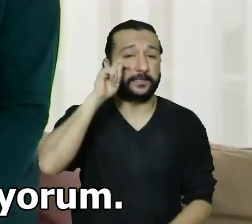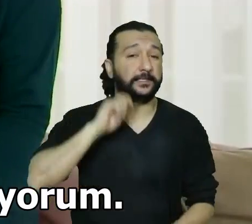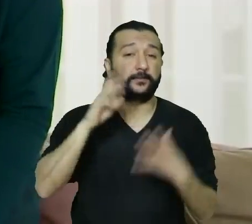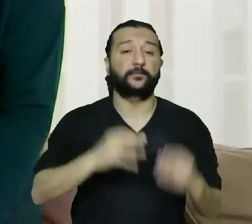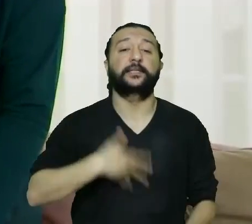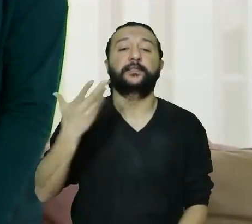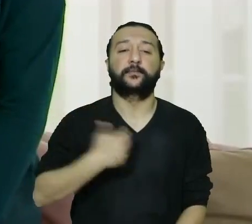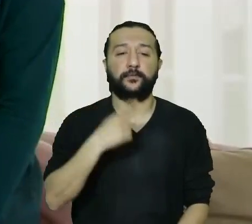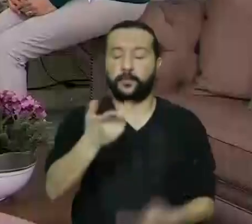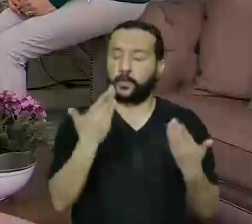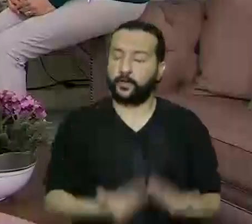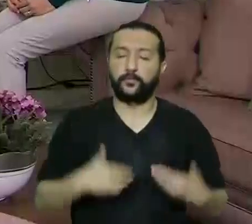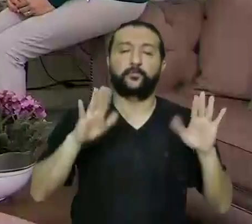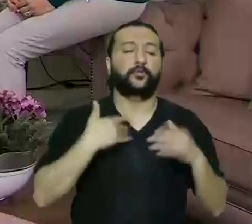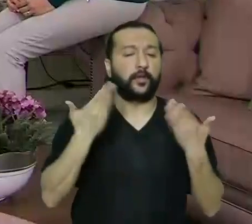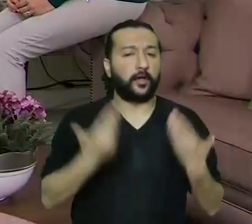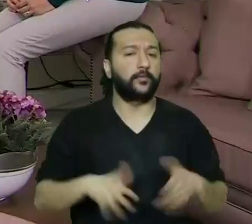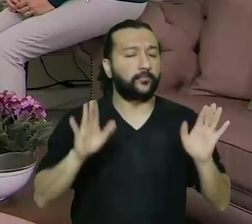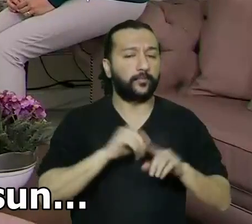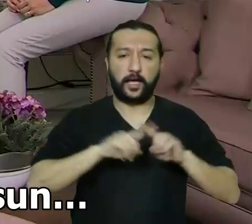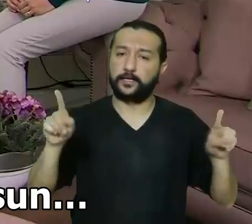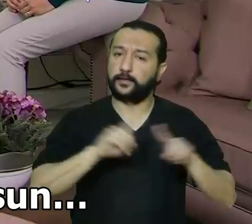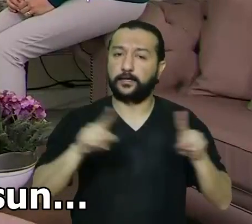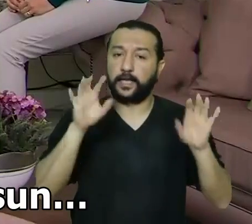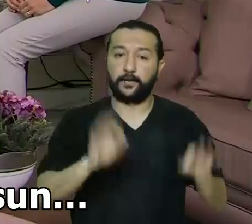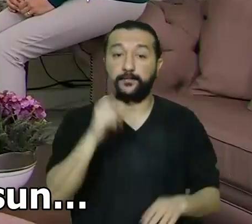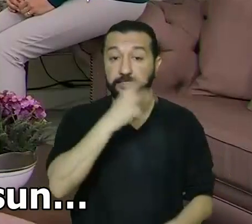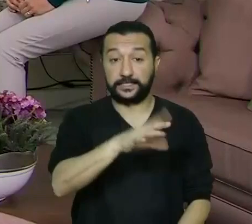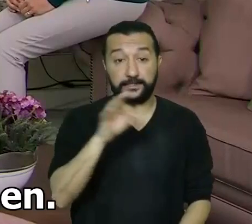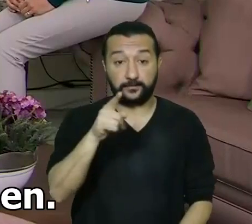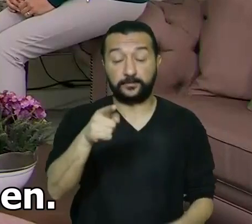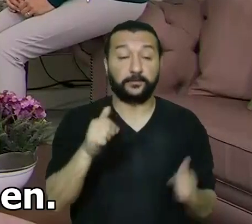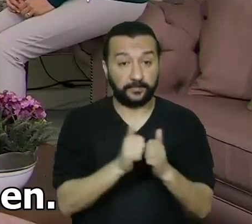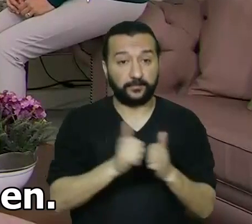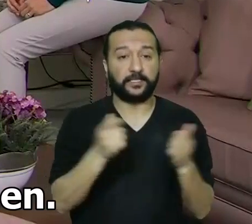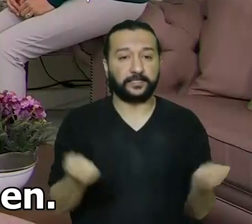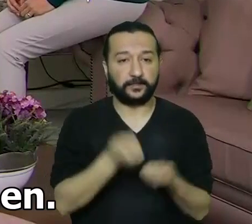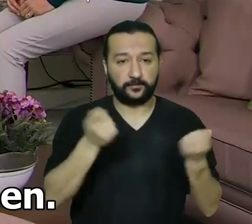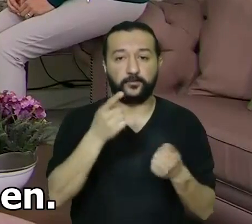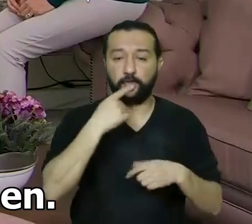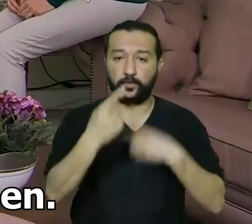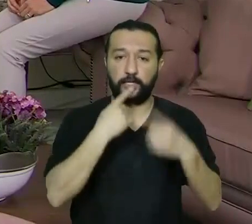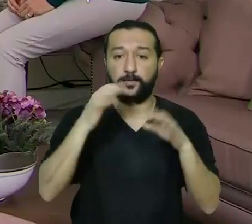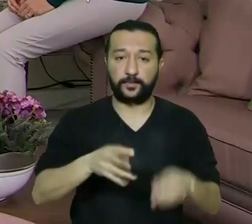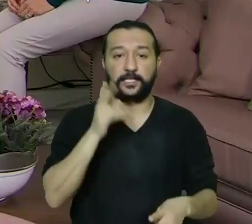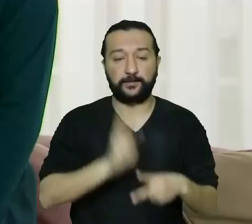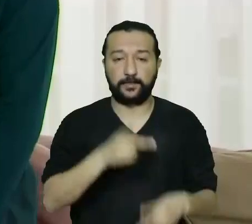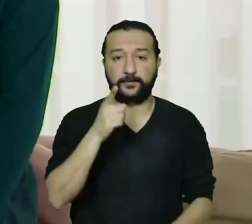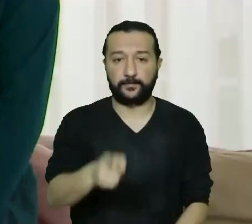olmak istemiyorum. Kabul etmiyorum. İtiraz da istemiyorum. Hemen bir tane şarkı seçiyorsun, parça seçiyorsun. Söylemeye başlıyorsun hemen.